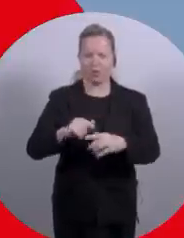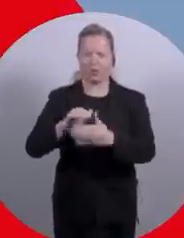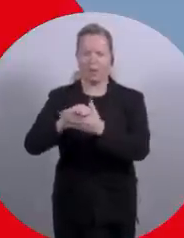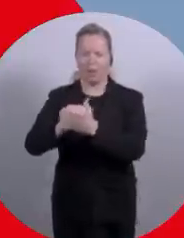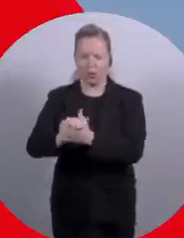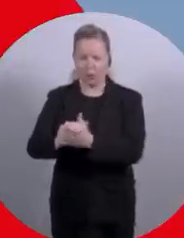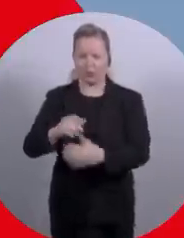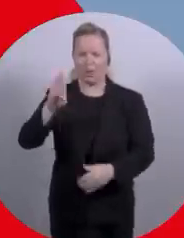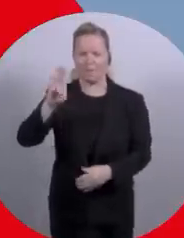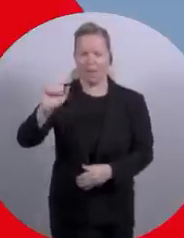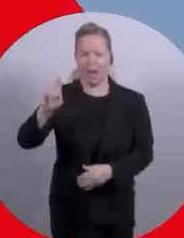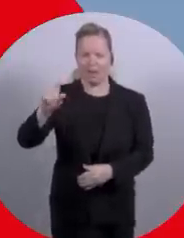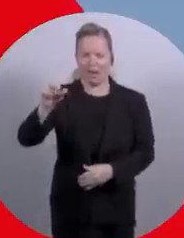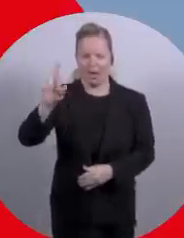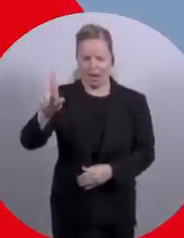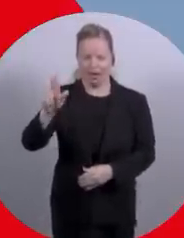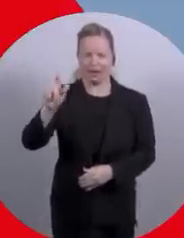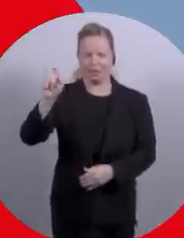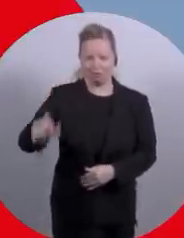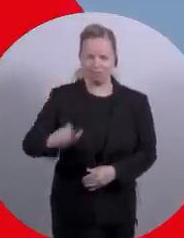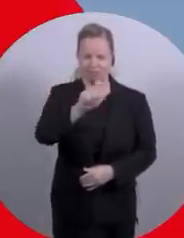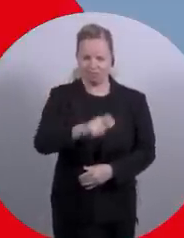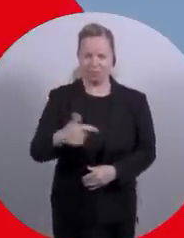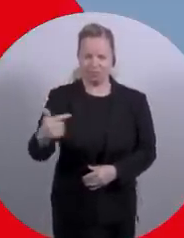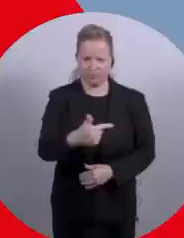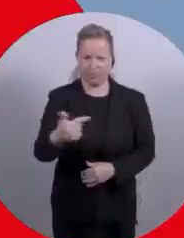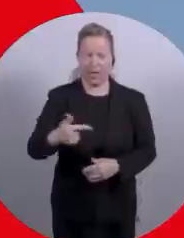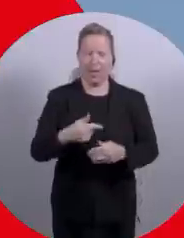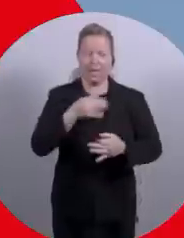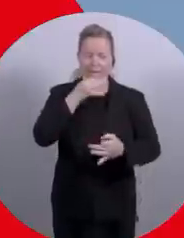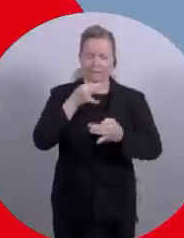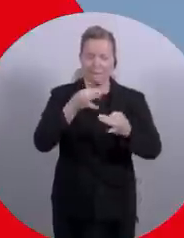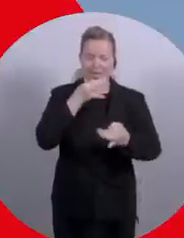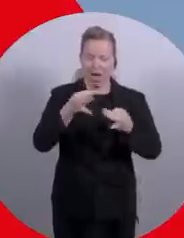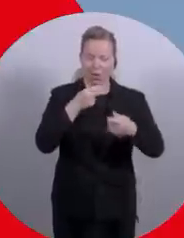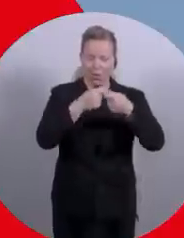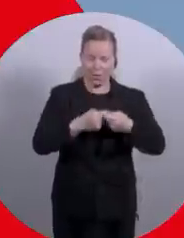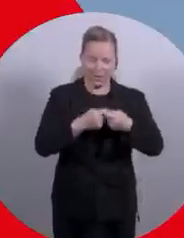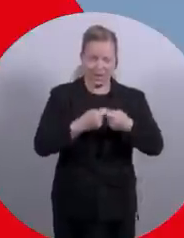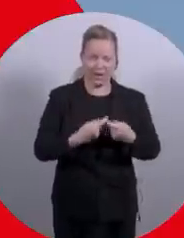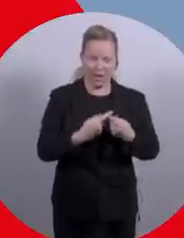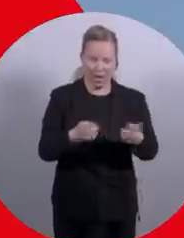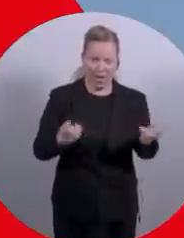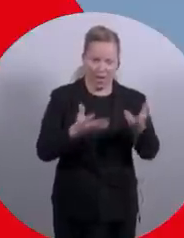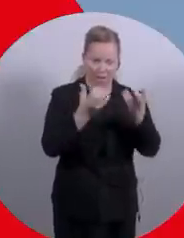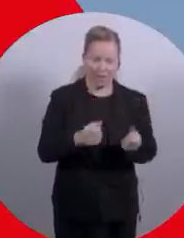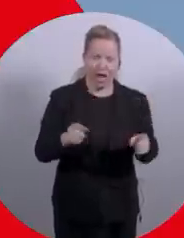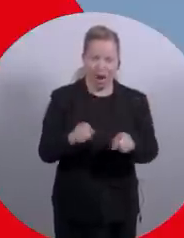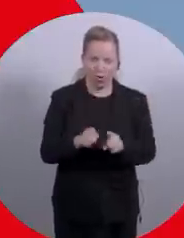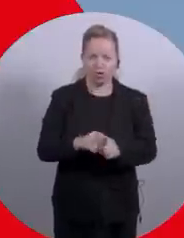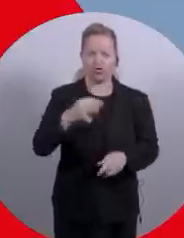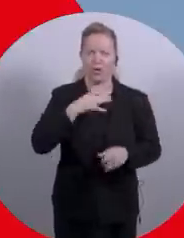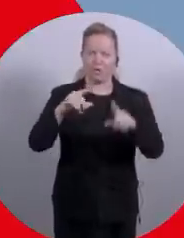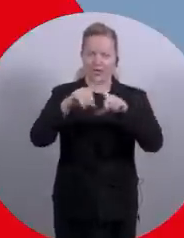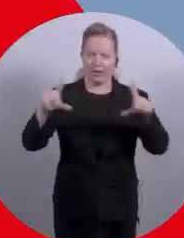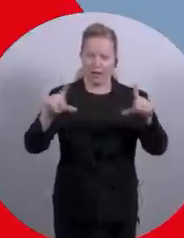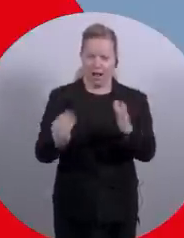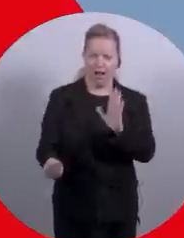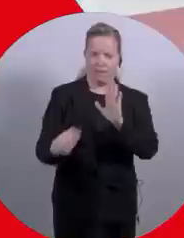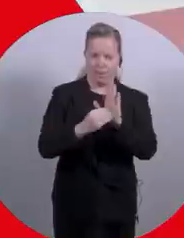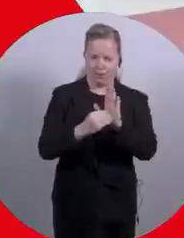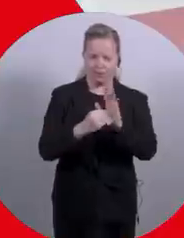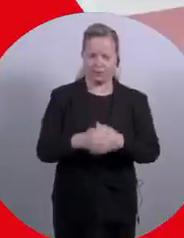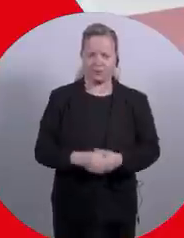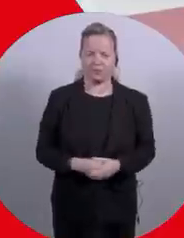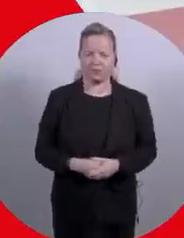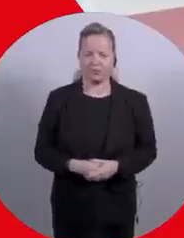entsprechend der Ergebnisse damit jeder Befragung auch auf dem Stimmzettel anzuführen der